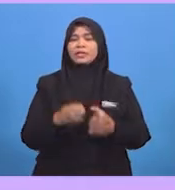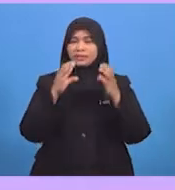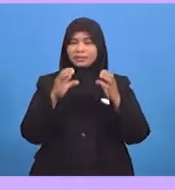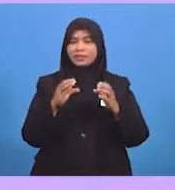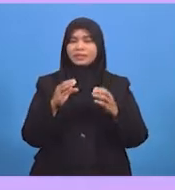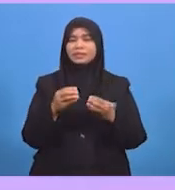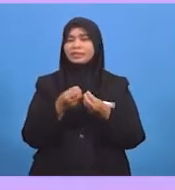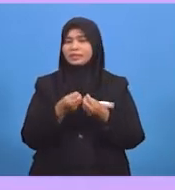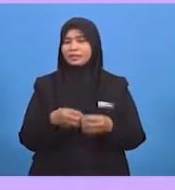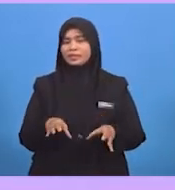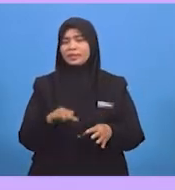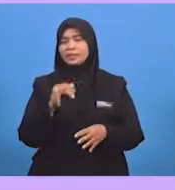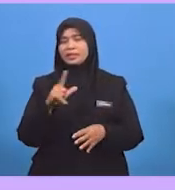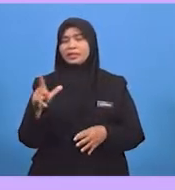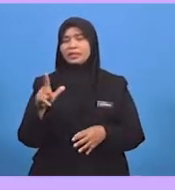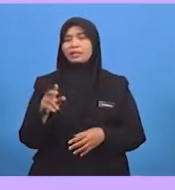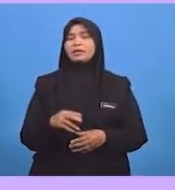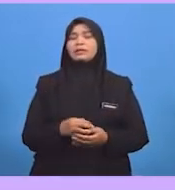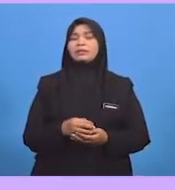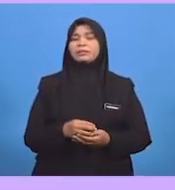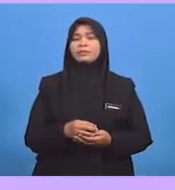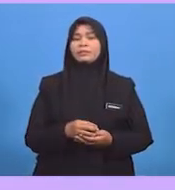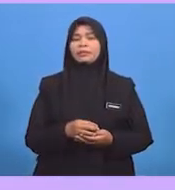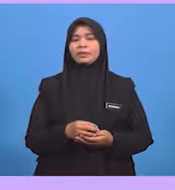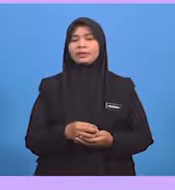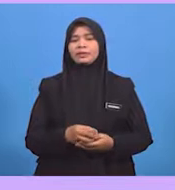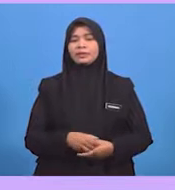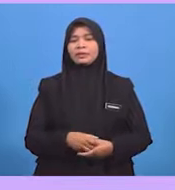Cara penyelesaian ini pula, USD 1 sama dengan